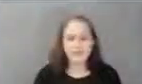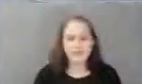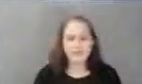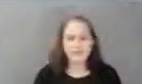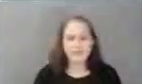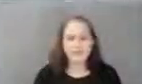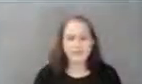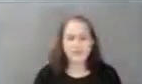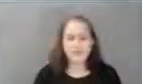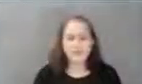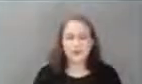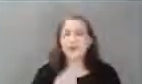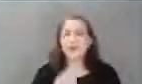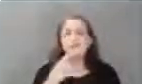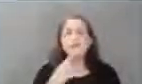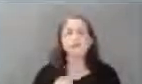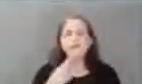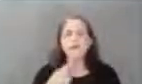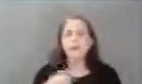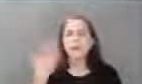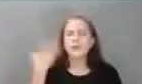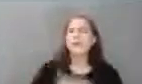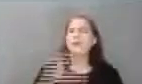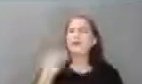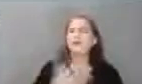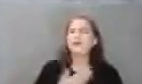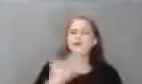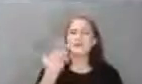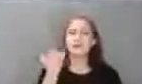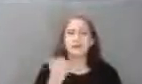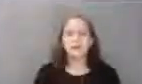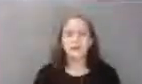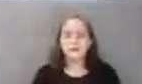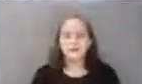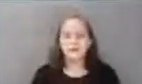na sasakop sa pagsagawa o sa pagkumpuni na